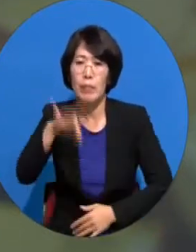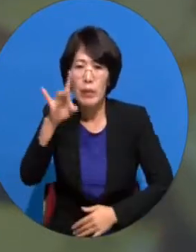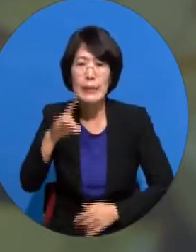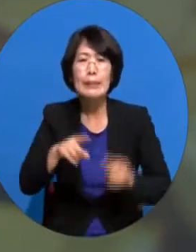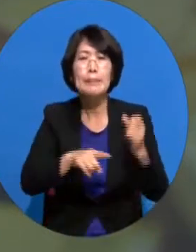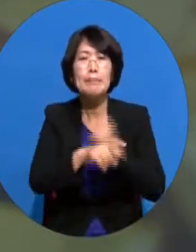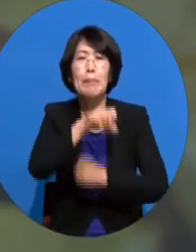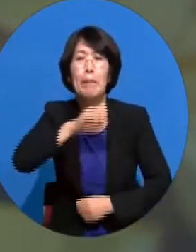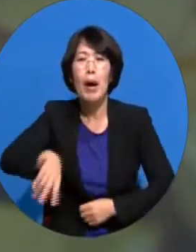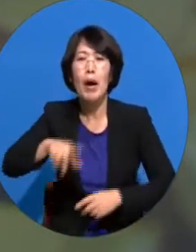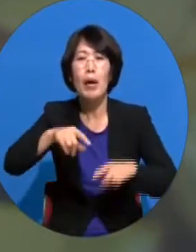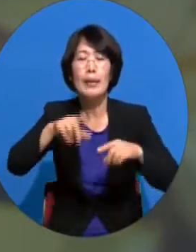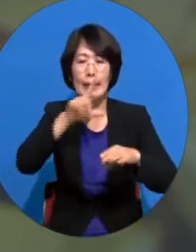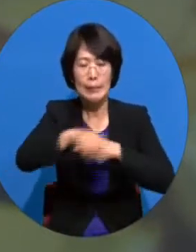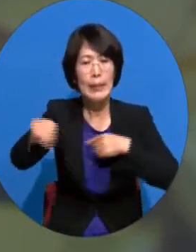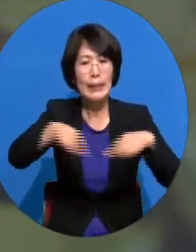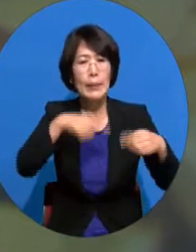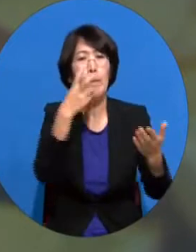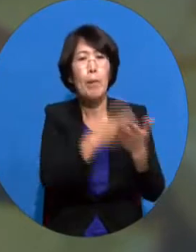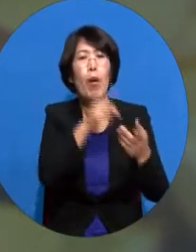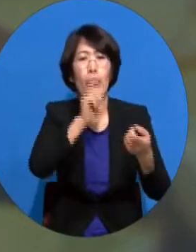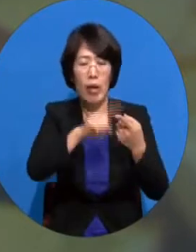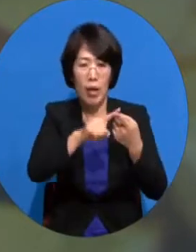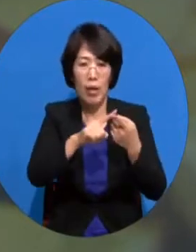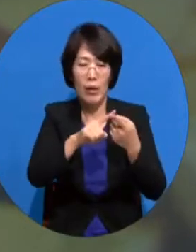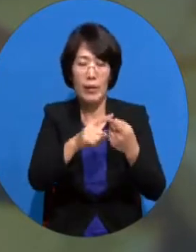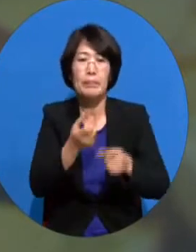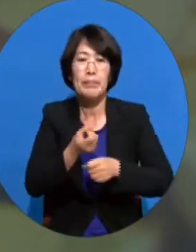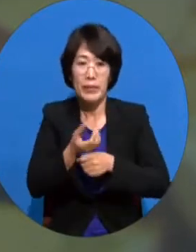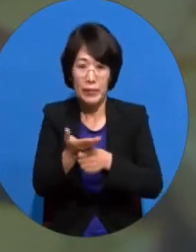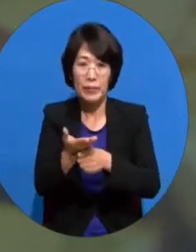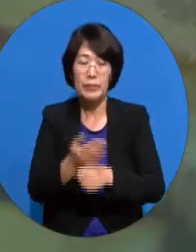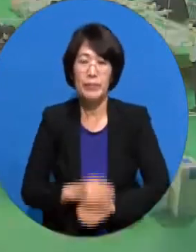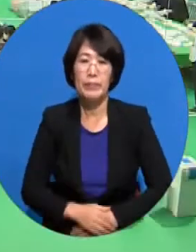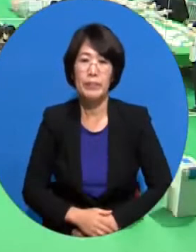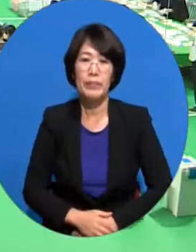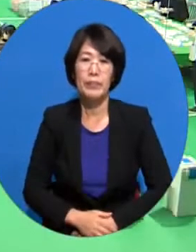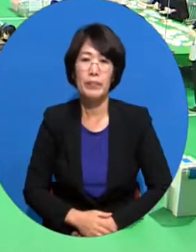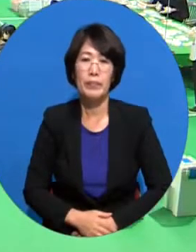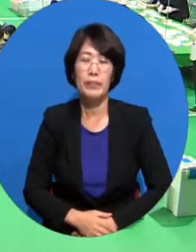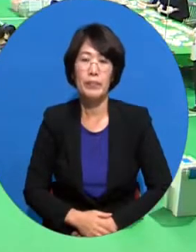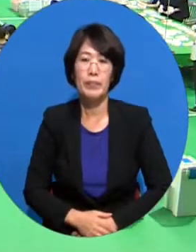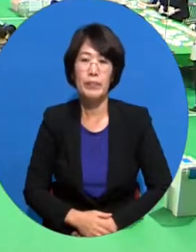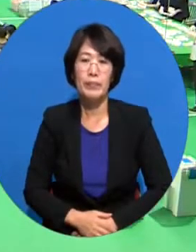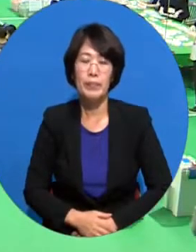의미를 잃어버린 지방자치 제도에 대해서 양정은 기자가 전해드립니다.